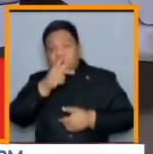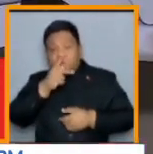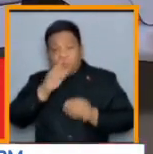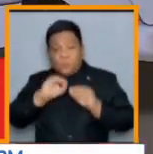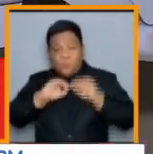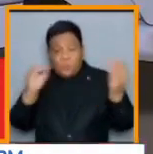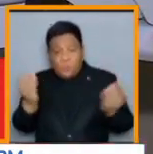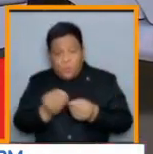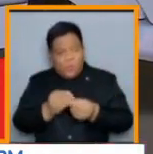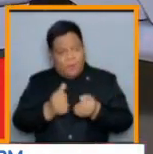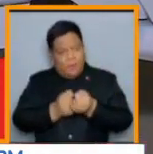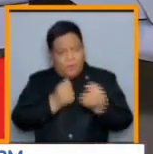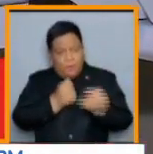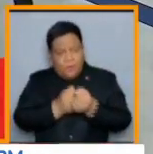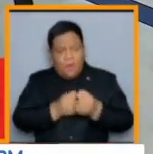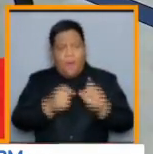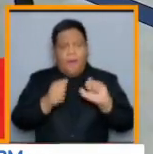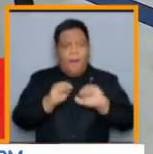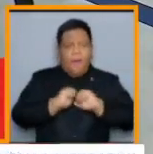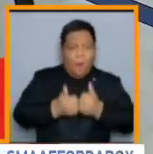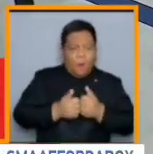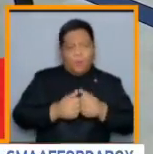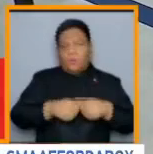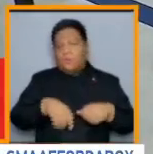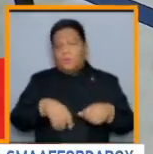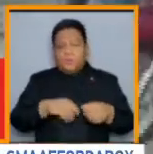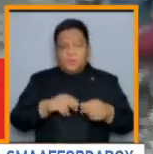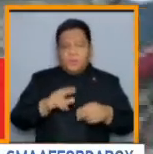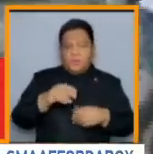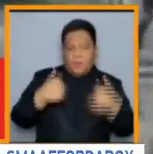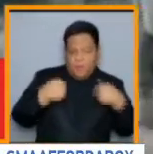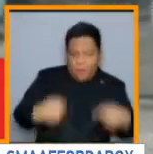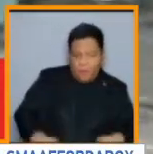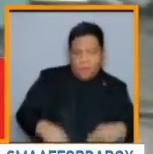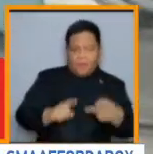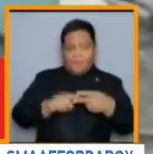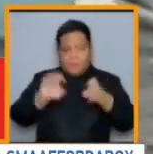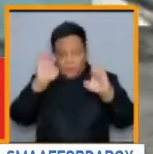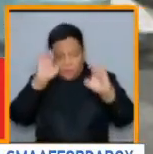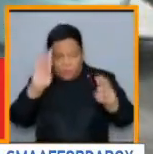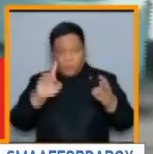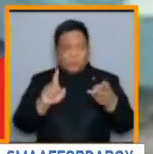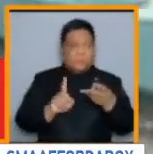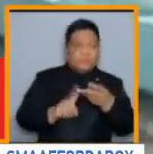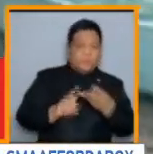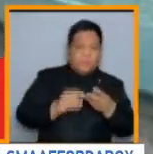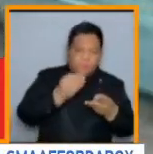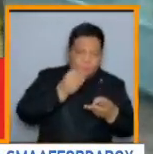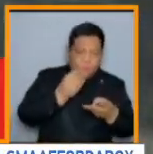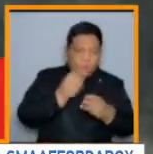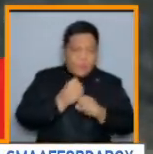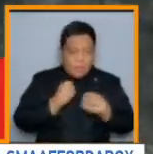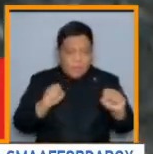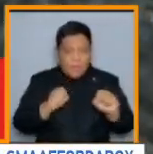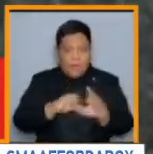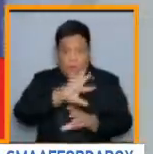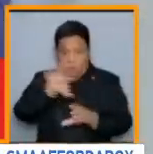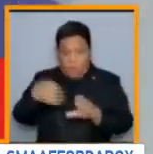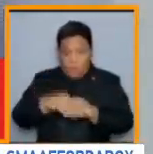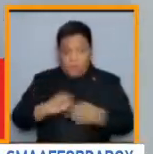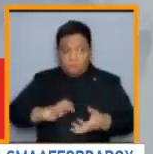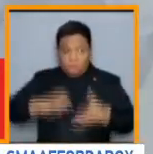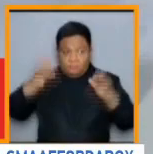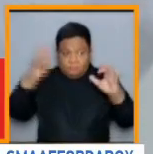nutrition, universal health care, public education at iba pa. Kasama rin daw dito ang disaster relief and